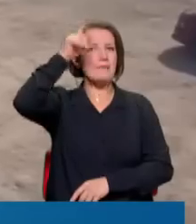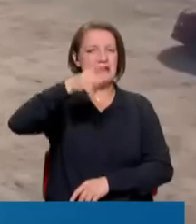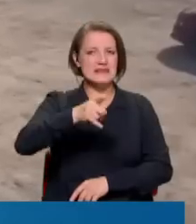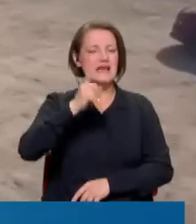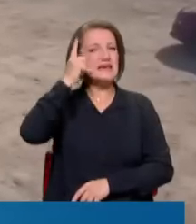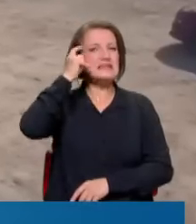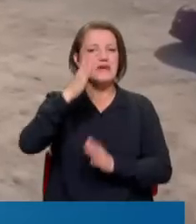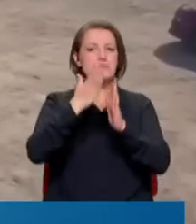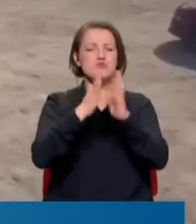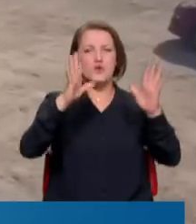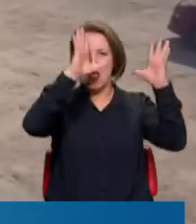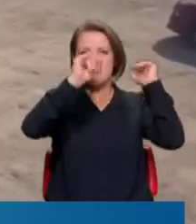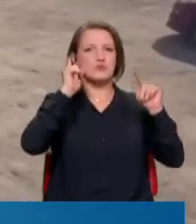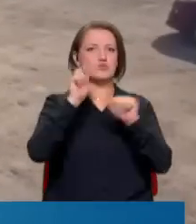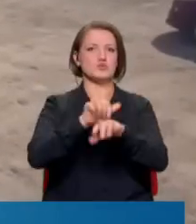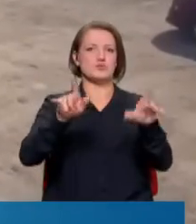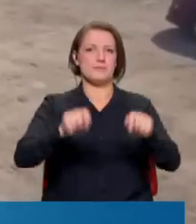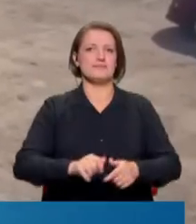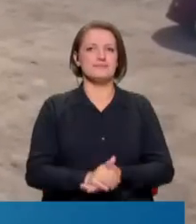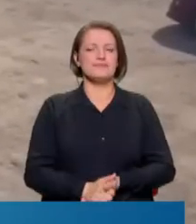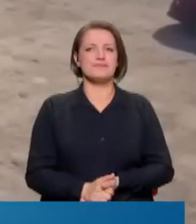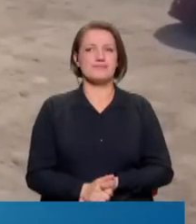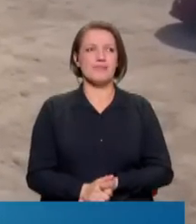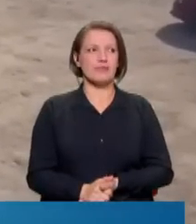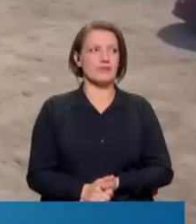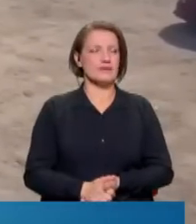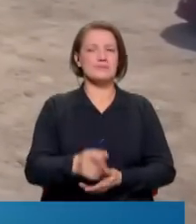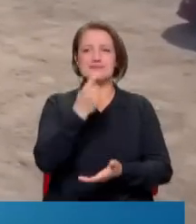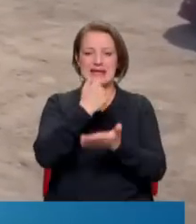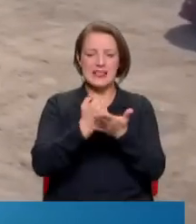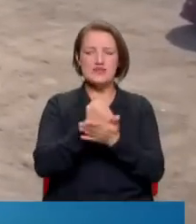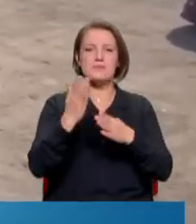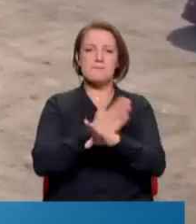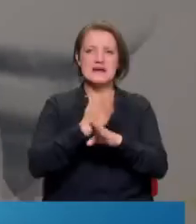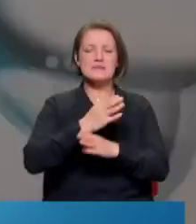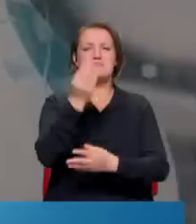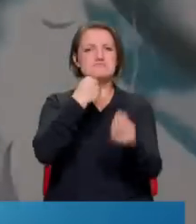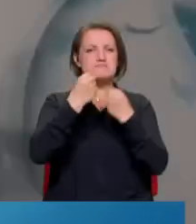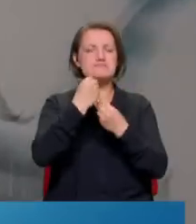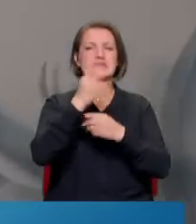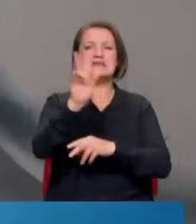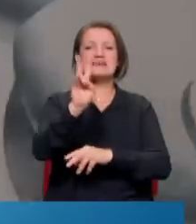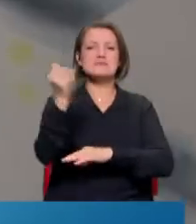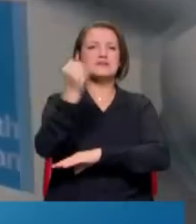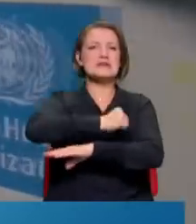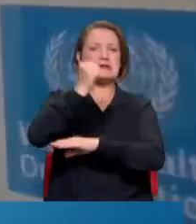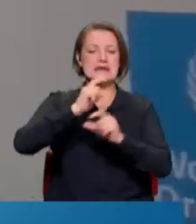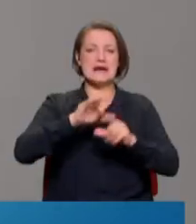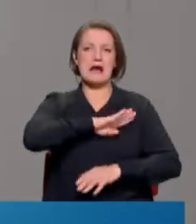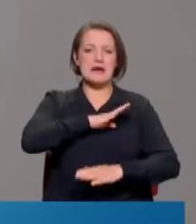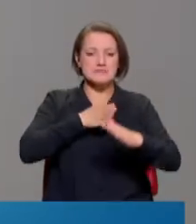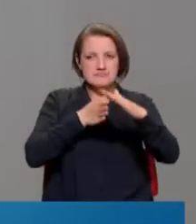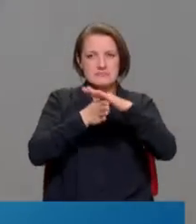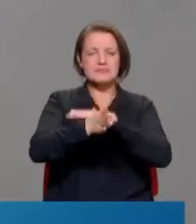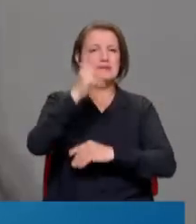İsrail Büyükelçiliği duyurdu ilaç tıbbi ürün ve gıda Taşıyan 20 tır Gazze şeridine geçti